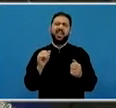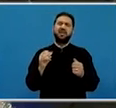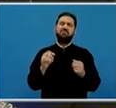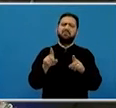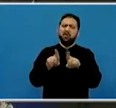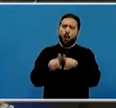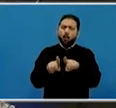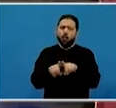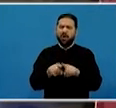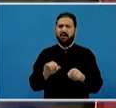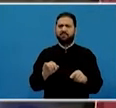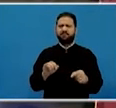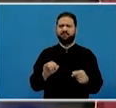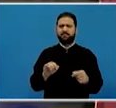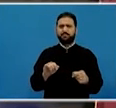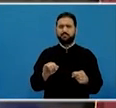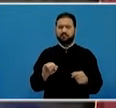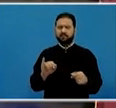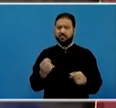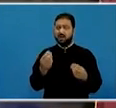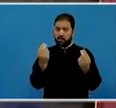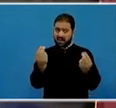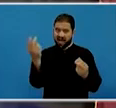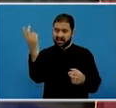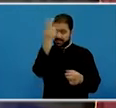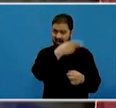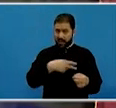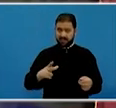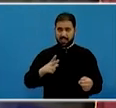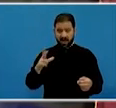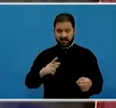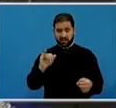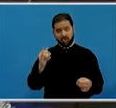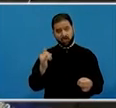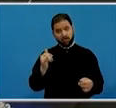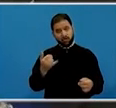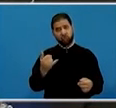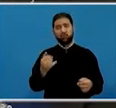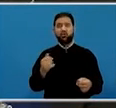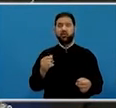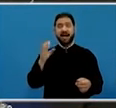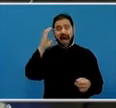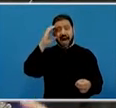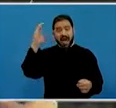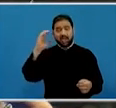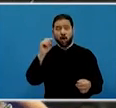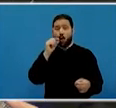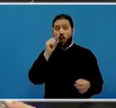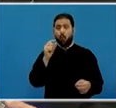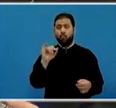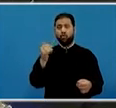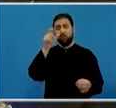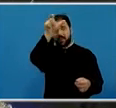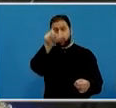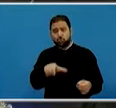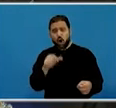ca și tine, de care te apropii mai mult. Și bineînțeles că există apoi și caracterul omului și persoana